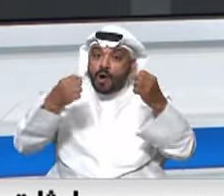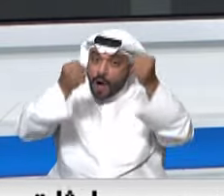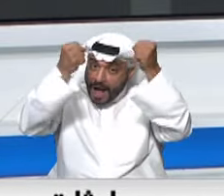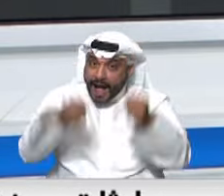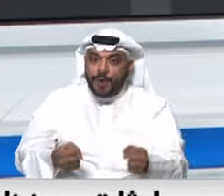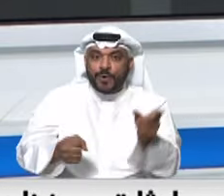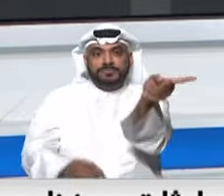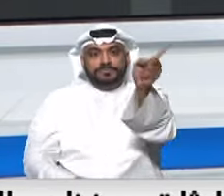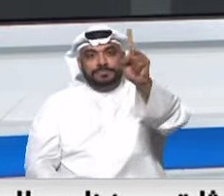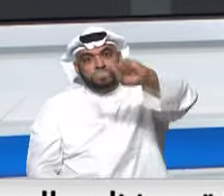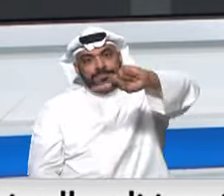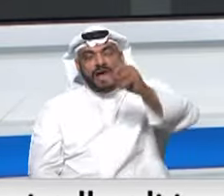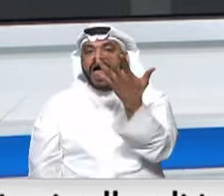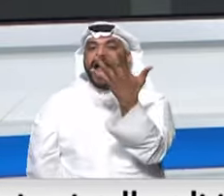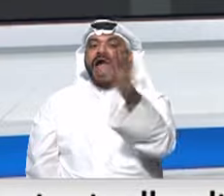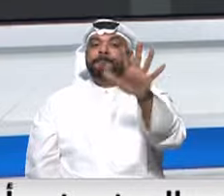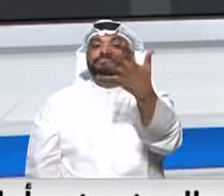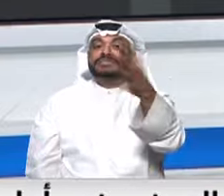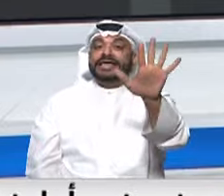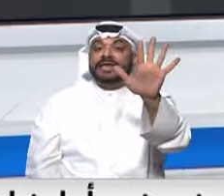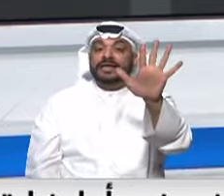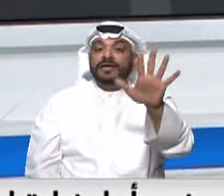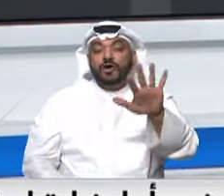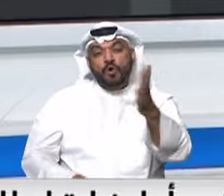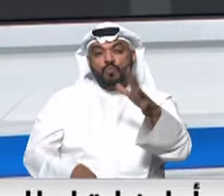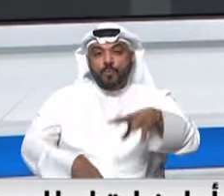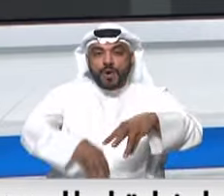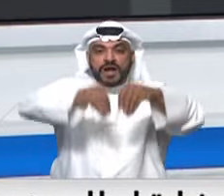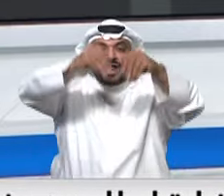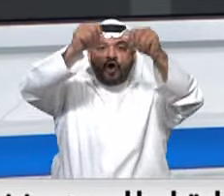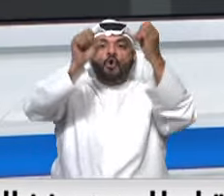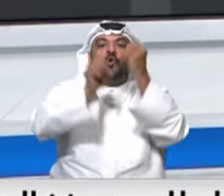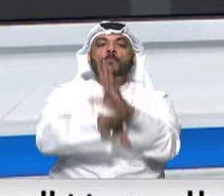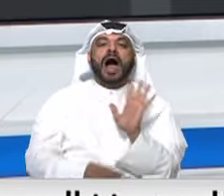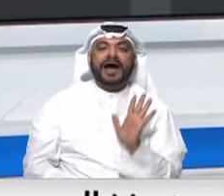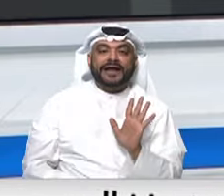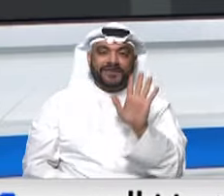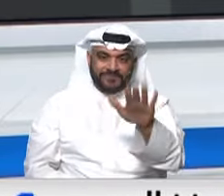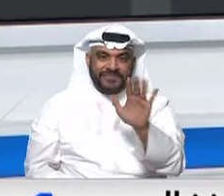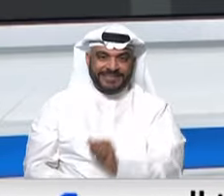50 كيلومتر في الساعة، تؤدي لثارة الغبار والأتربة المثارة على بعض